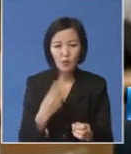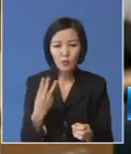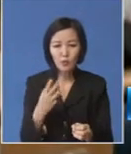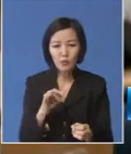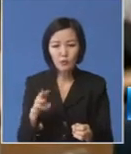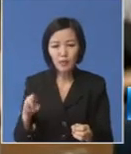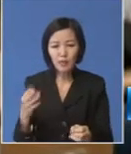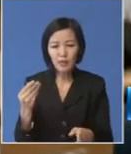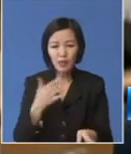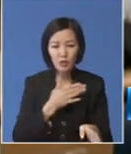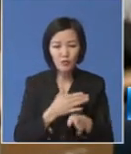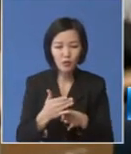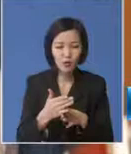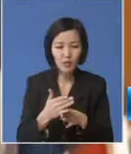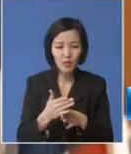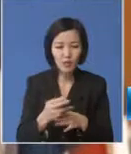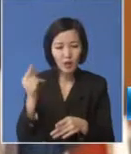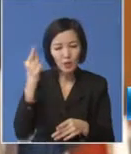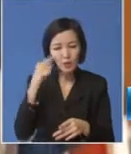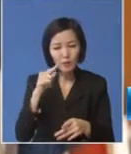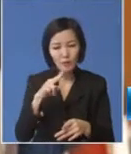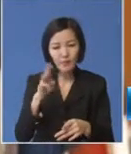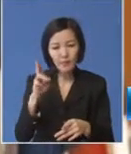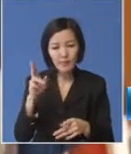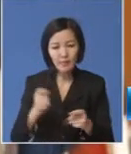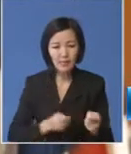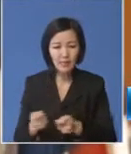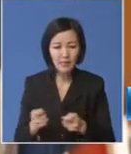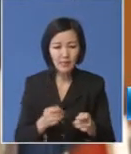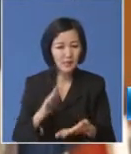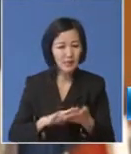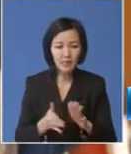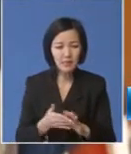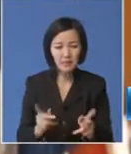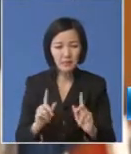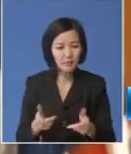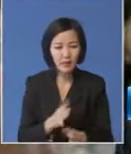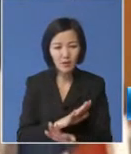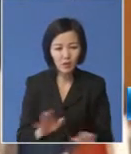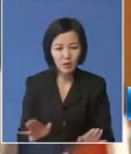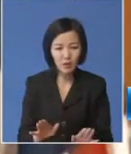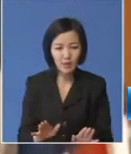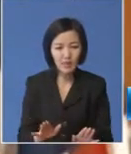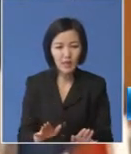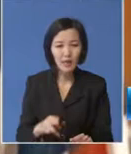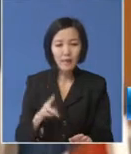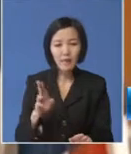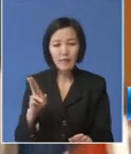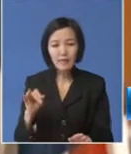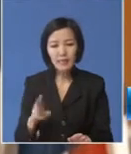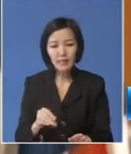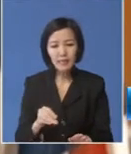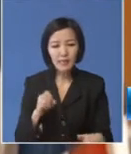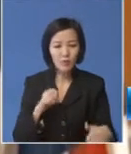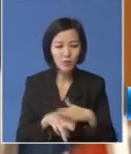доллар қаржы бөлген. Алайда бұл пікірмен Пәкістан билігі келіспей отыр. Сондай-ақ Ақш билігі Пәкістанда Ауғанстаннан келген